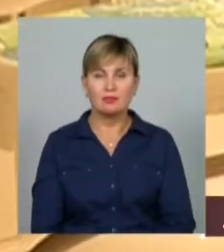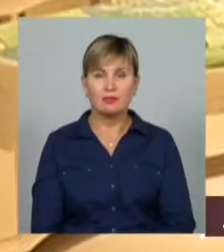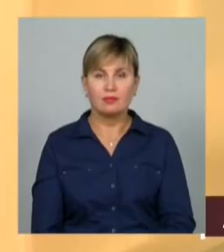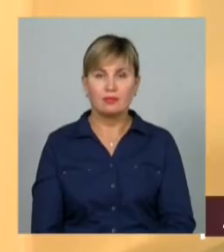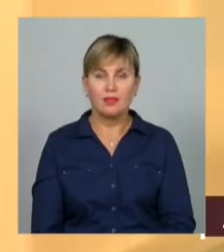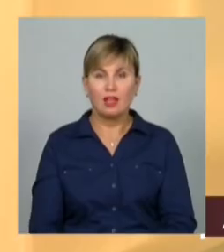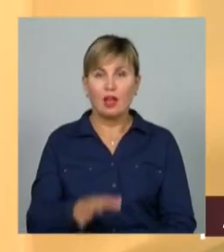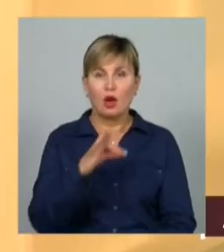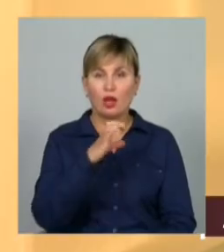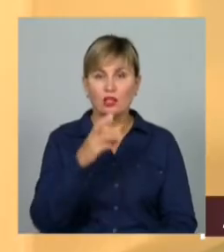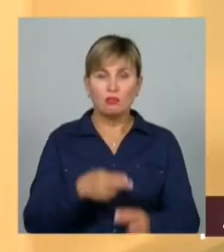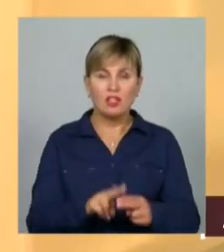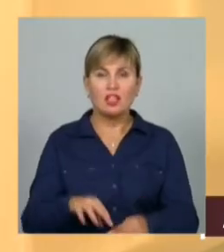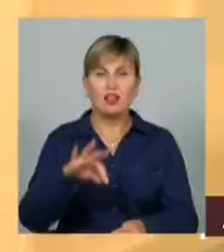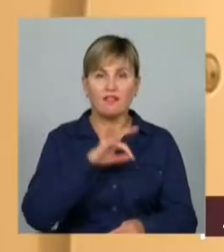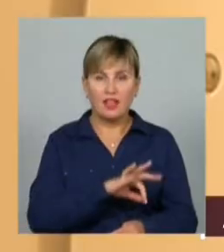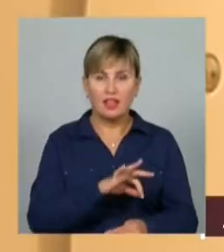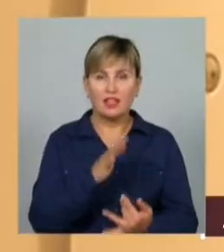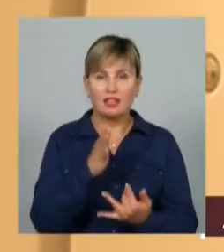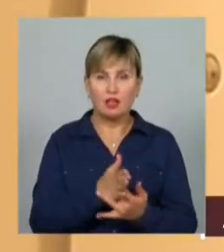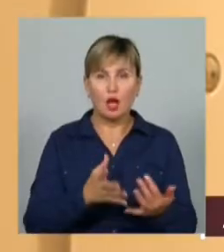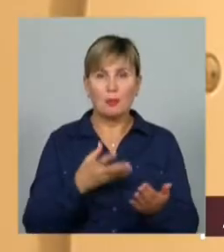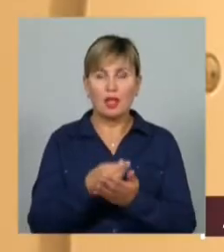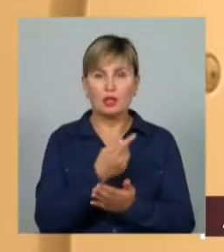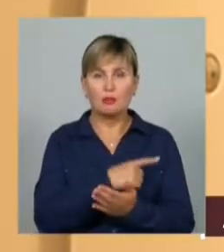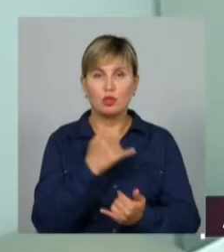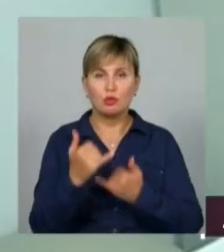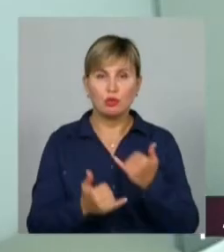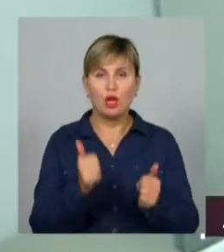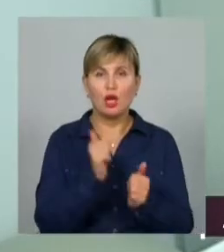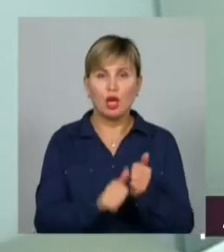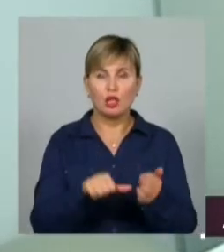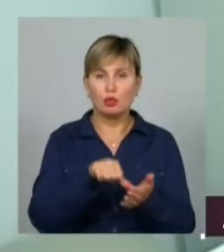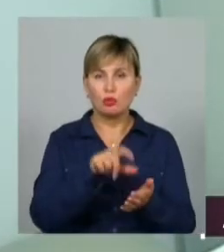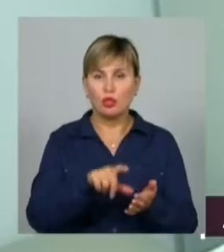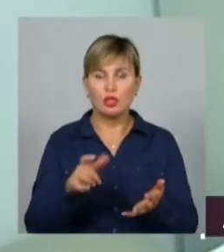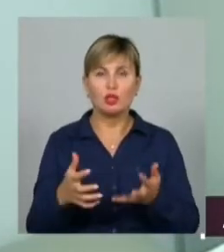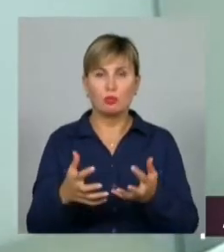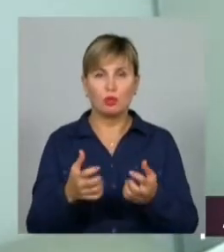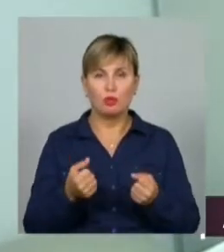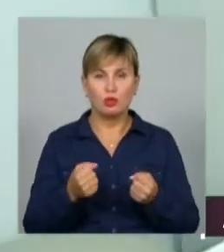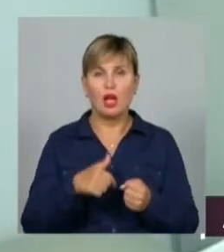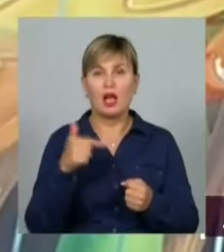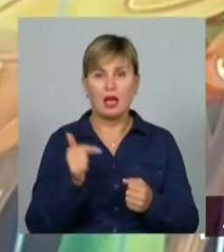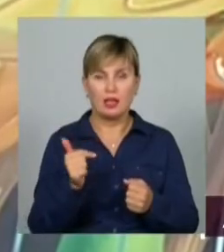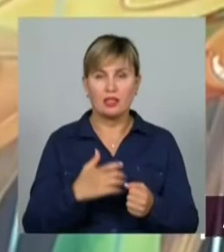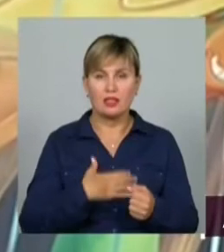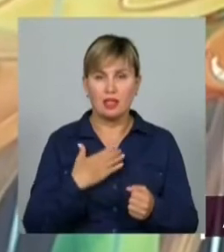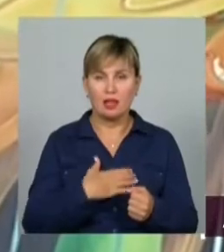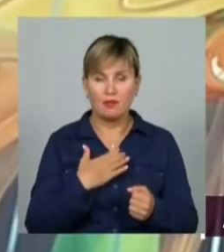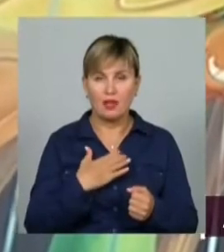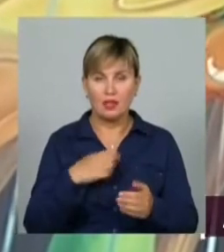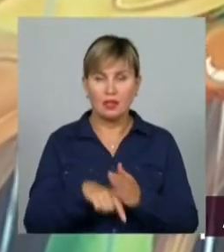Отметим, ОСМС – это выгодная альтернатива платным медицинским услугам. Каждый участник системы получает доступ к гарантированному страховому